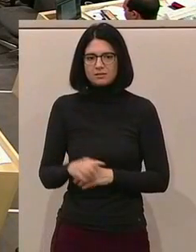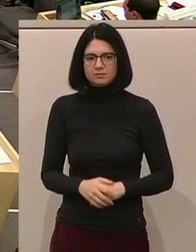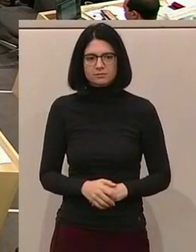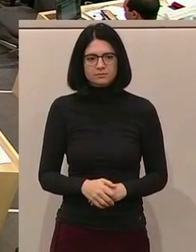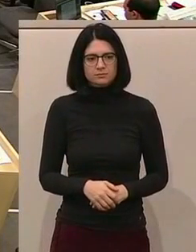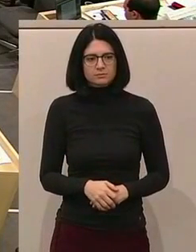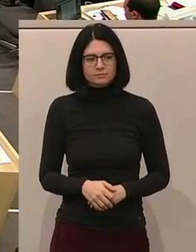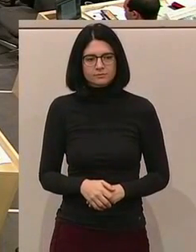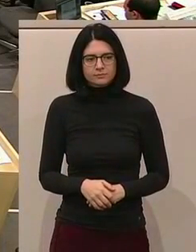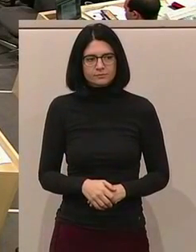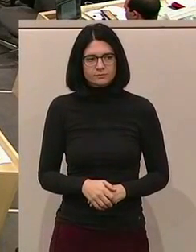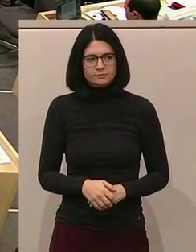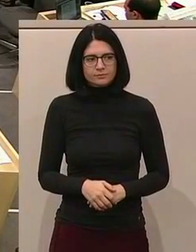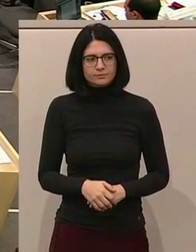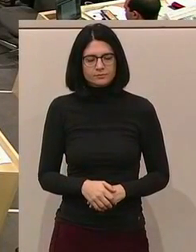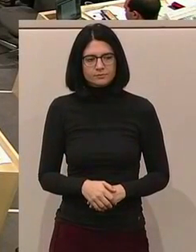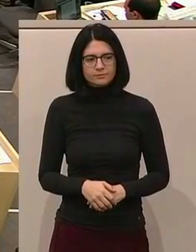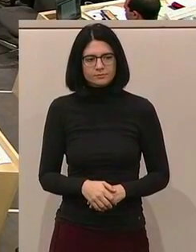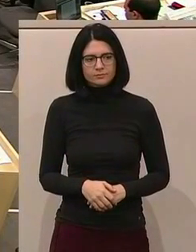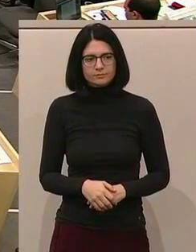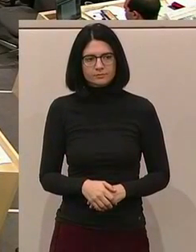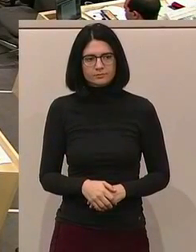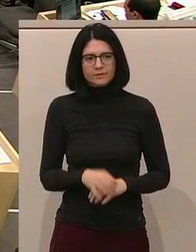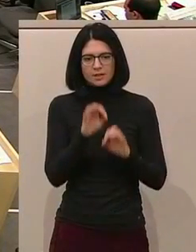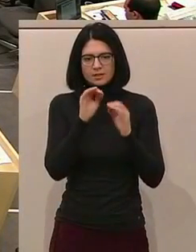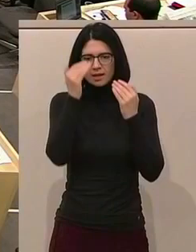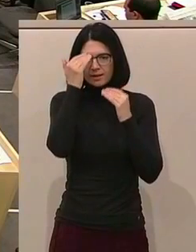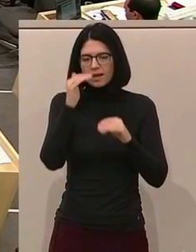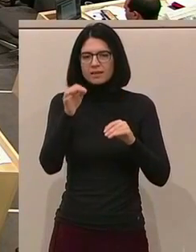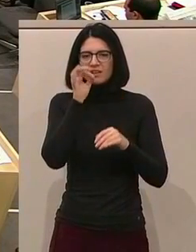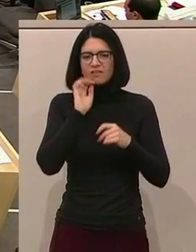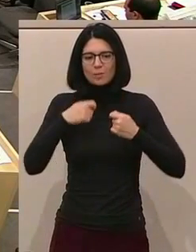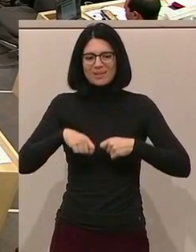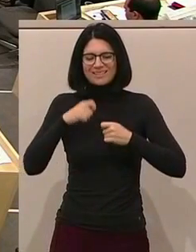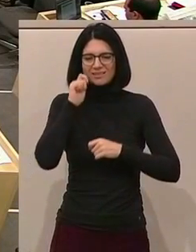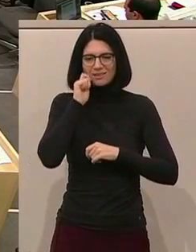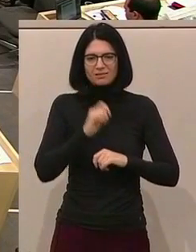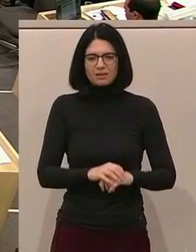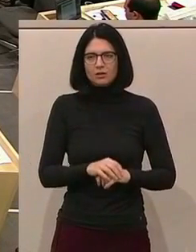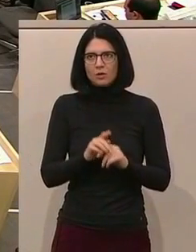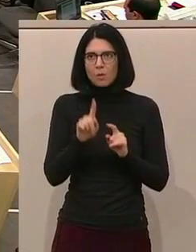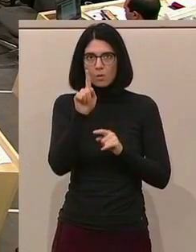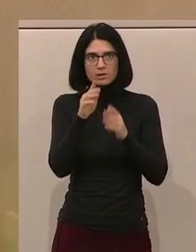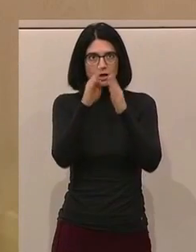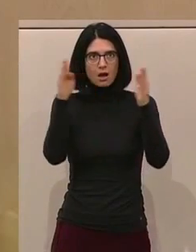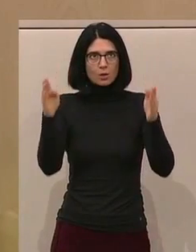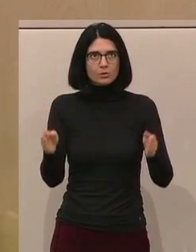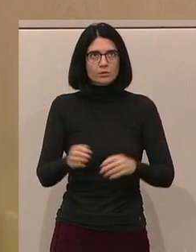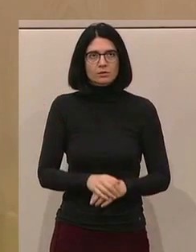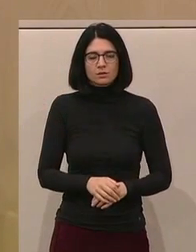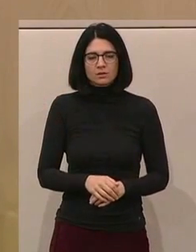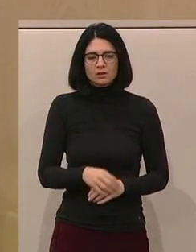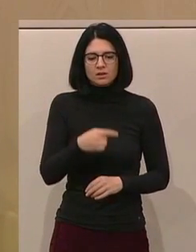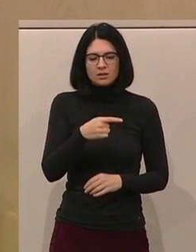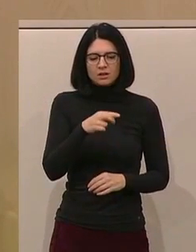Letzter geplanter Redner zu diesem Punkt, Christian Ries von der FPÖ. Sehr geehrte Frau Präsidentin, Hohes Haus.